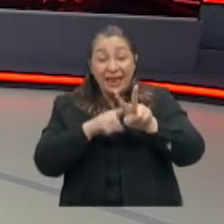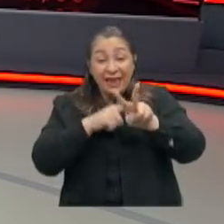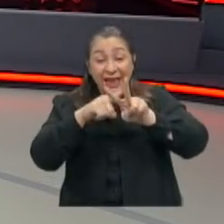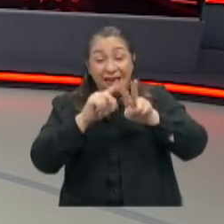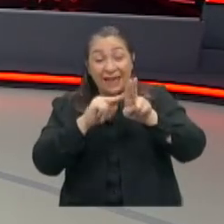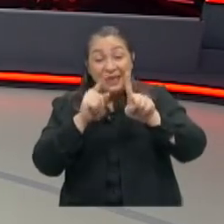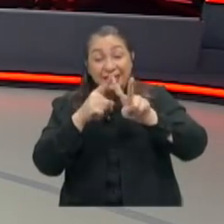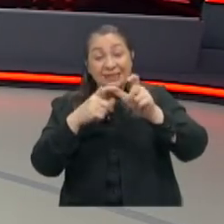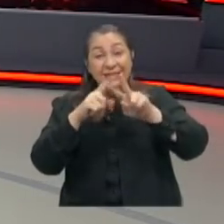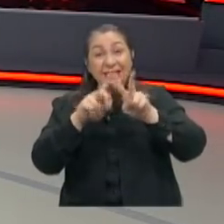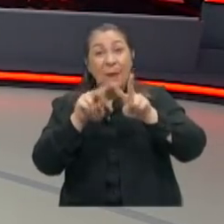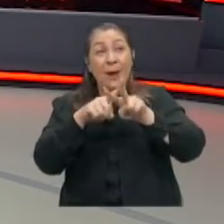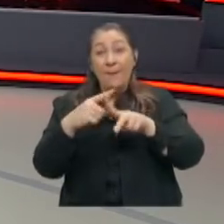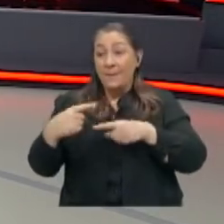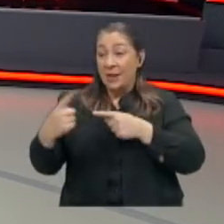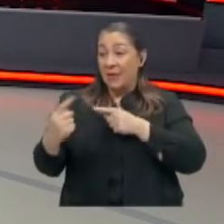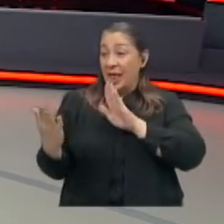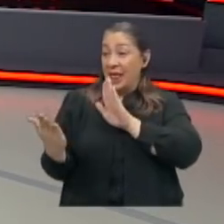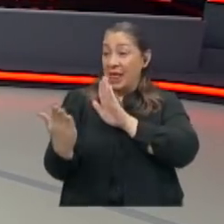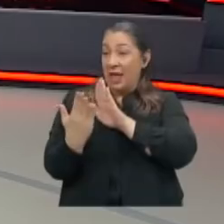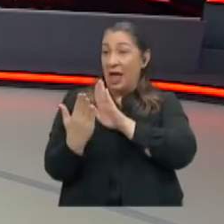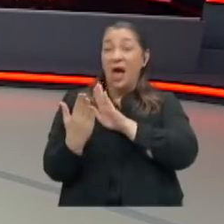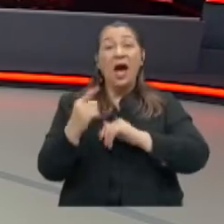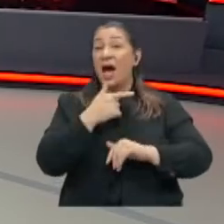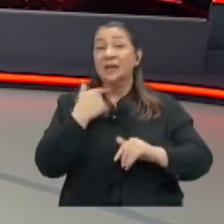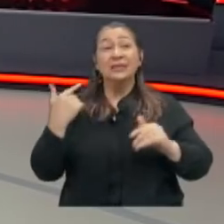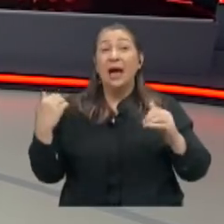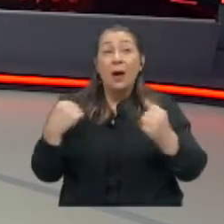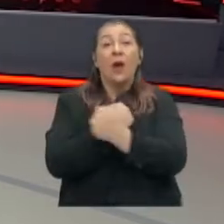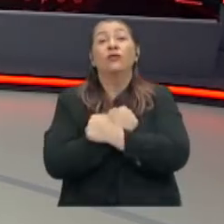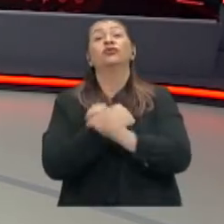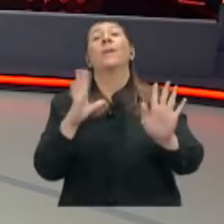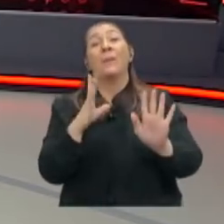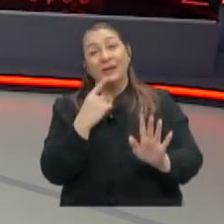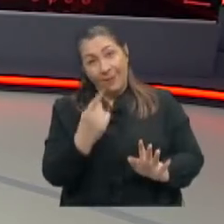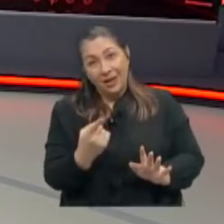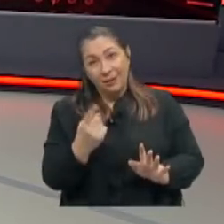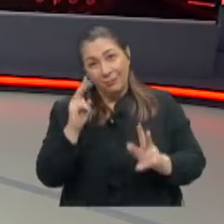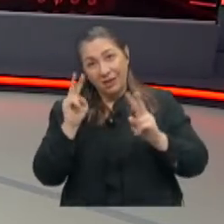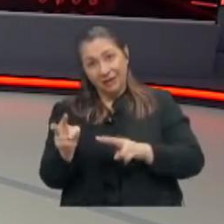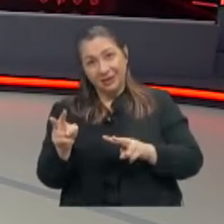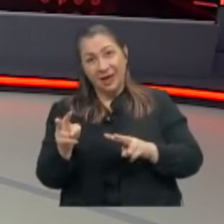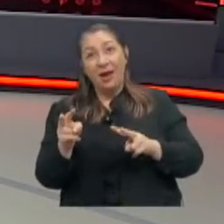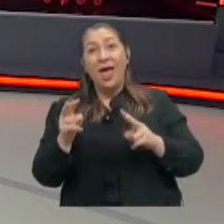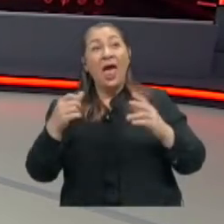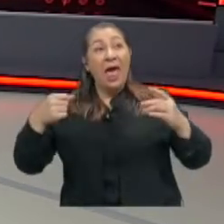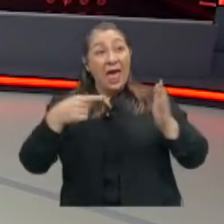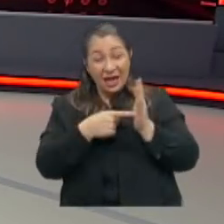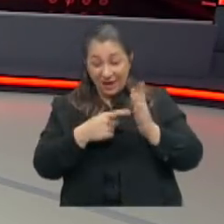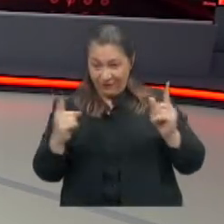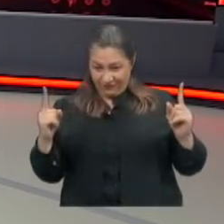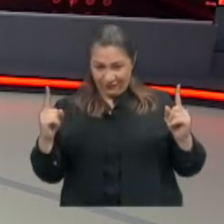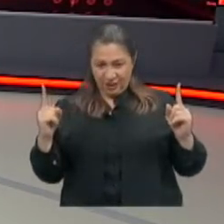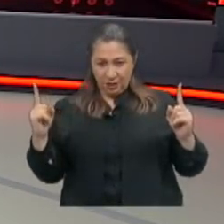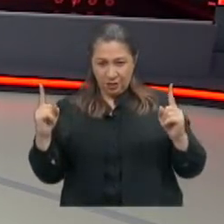bir problemi var. Birbirine yakınlaşma falan filan ama asla kavuşamama demek bir yandan da bakıldığında. Yani hedefle asla